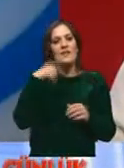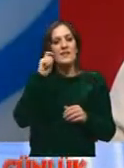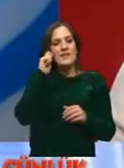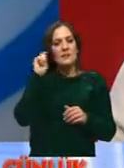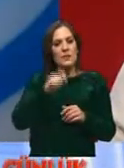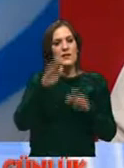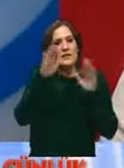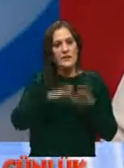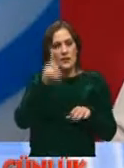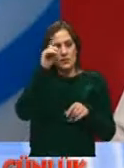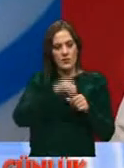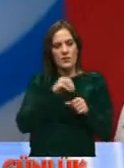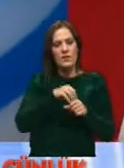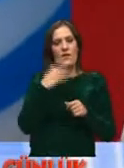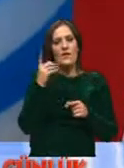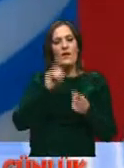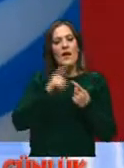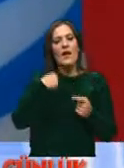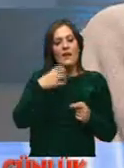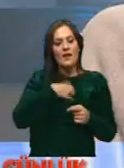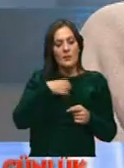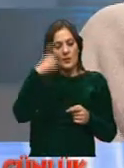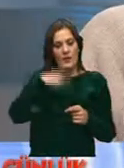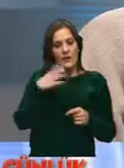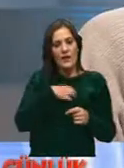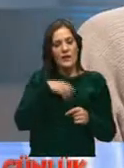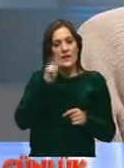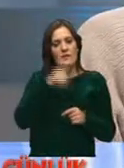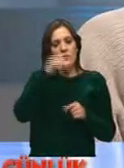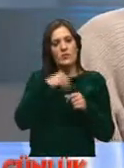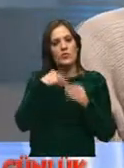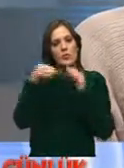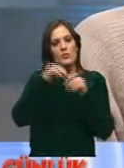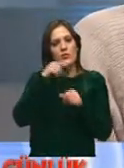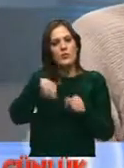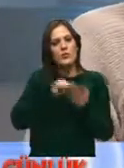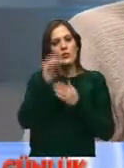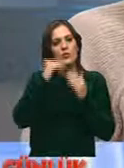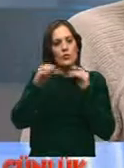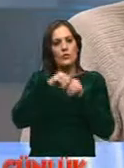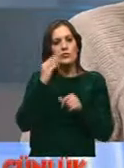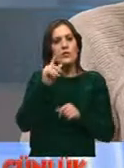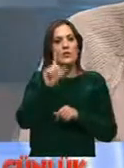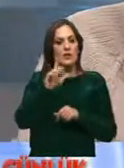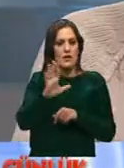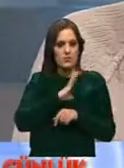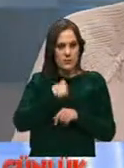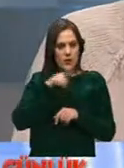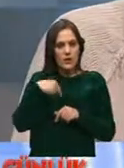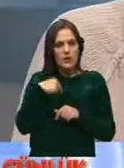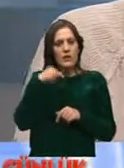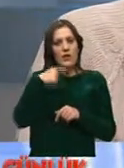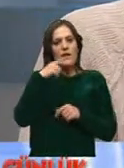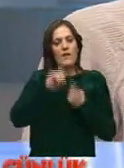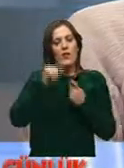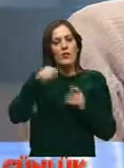ve sakinleştirmek için. Aynen. Için, değil mi? Ve de hani kendilerini gerçekleştirmelerini sağlamak için. Bu çok önemli. Bizim toplumumuzda ve bütün toplumlarda buna çok ihtiyacımız var. Ve